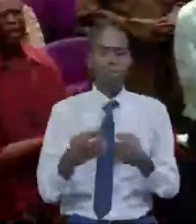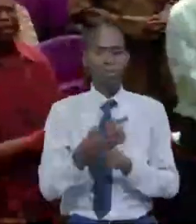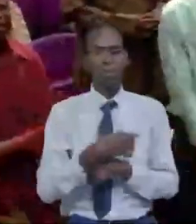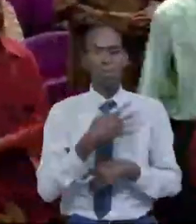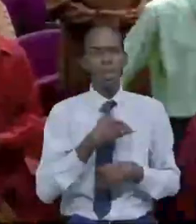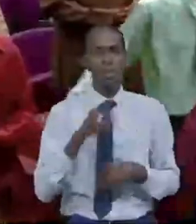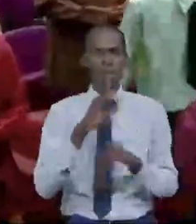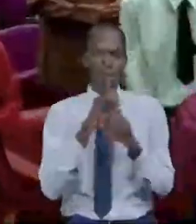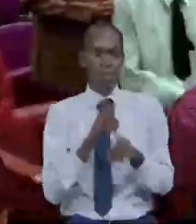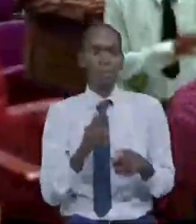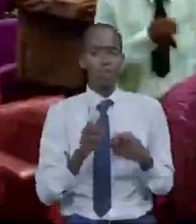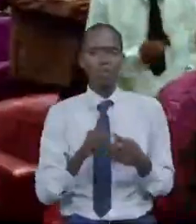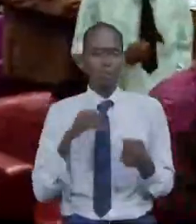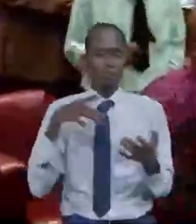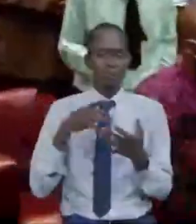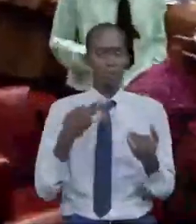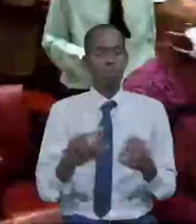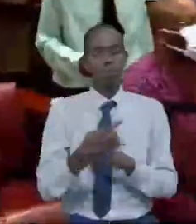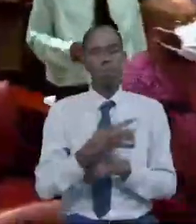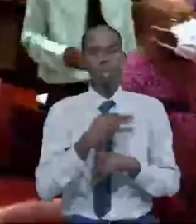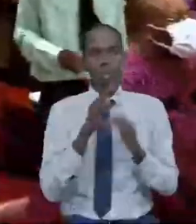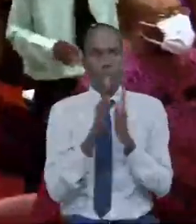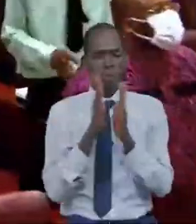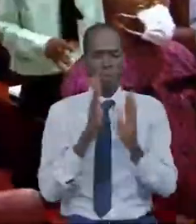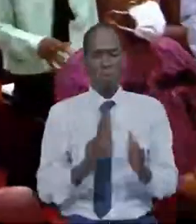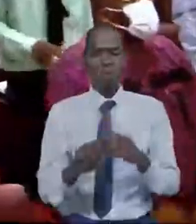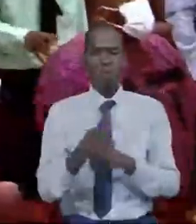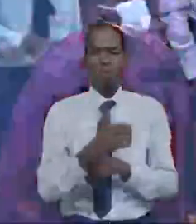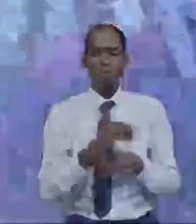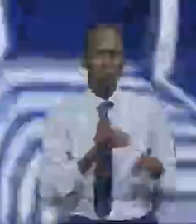votre réponse à l'étude, votre prière ce jour, que cela vous fasse avancer